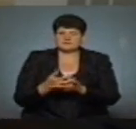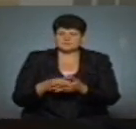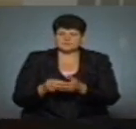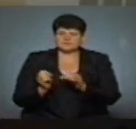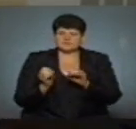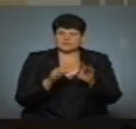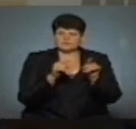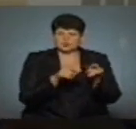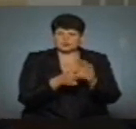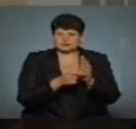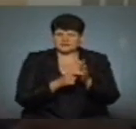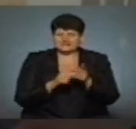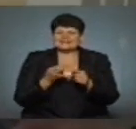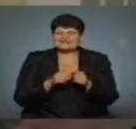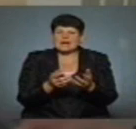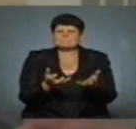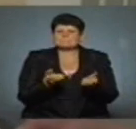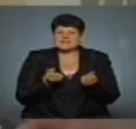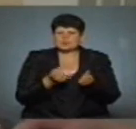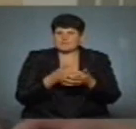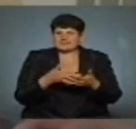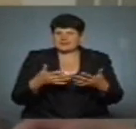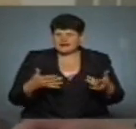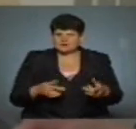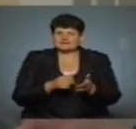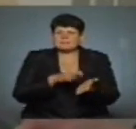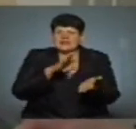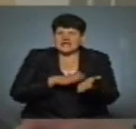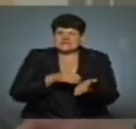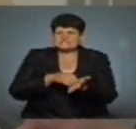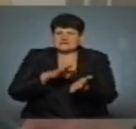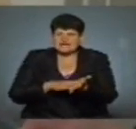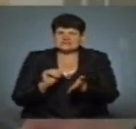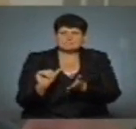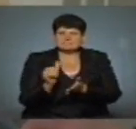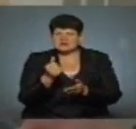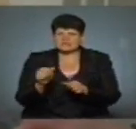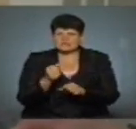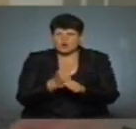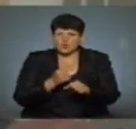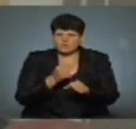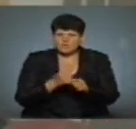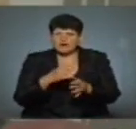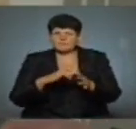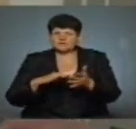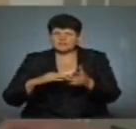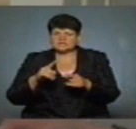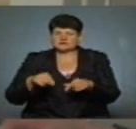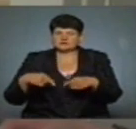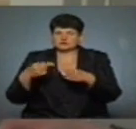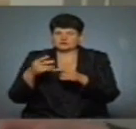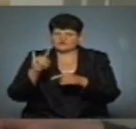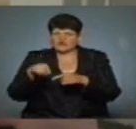ту кімнату, це буде кімната прийому матеріалу. Там буде реєстрація, первинна обробка матеріалу і вже в подальшому через шлюзне